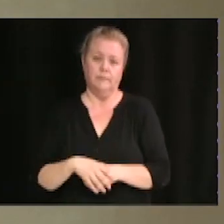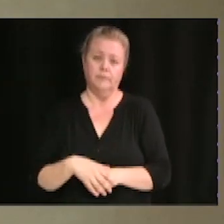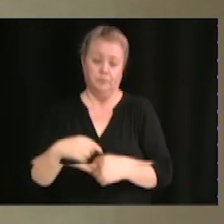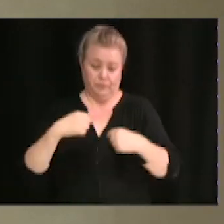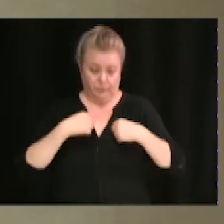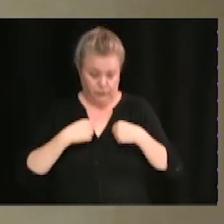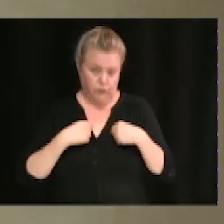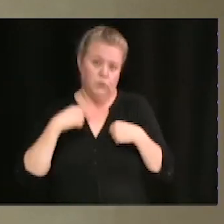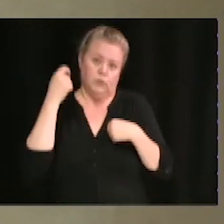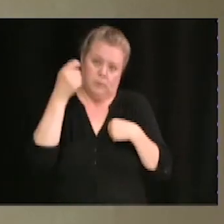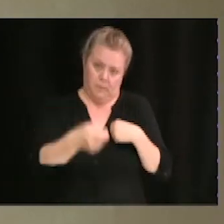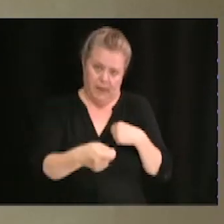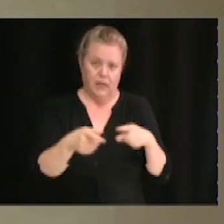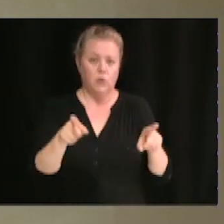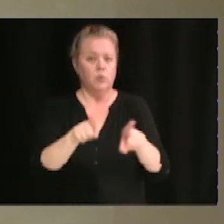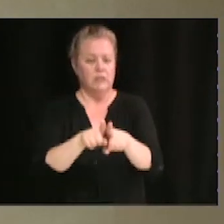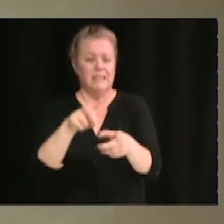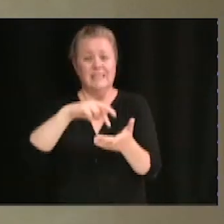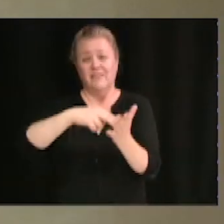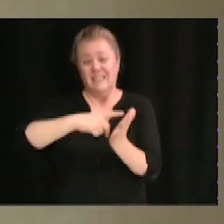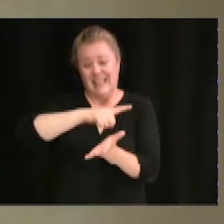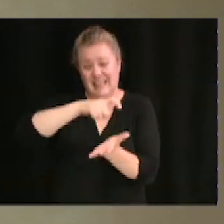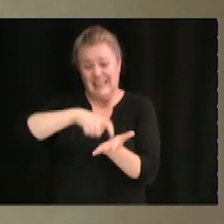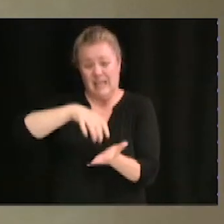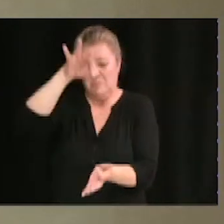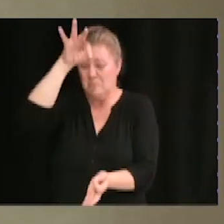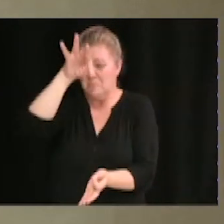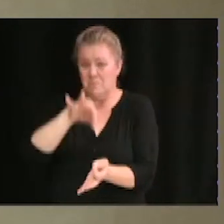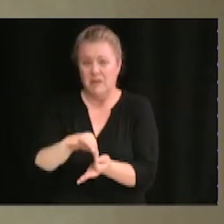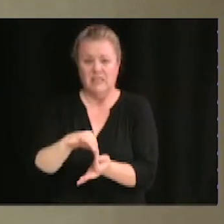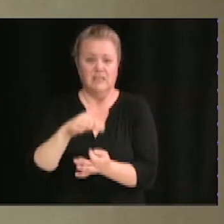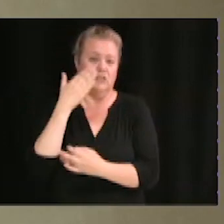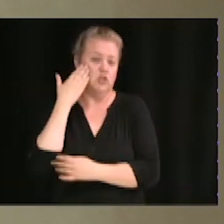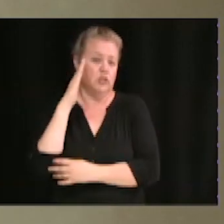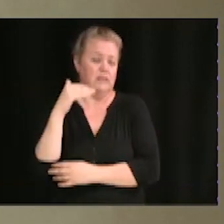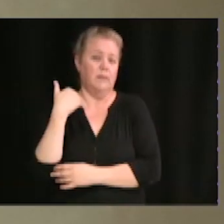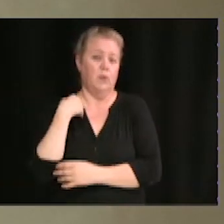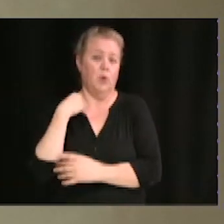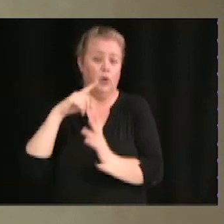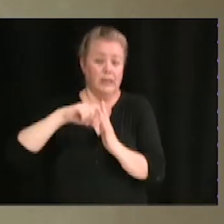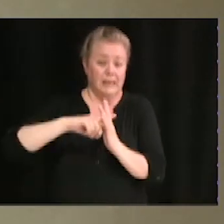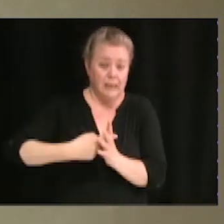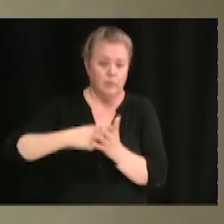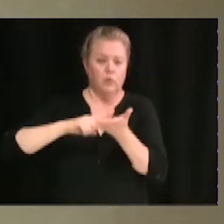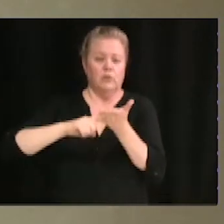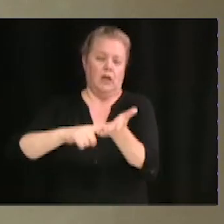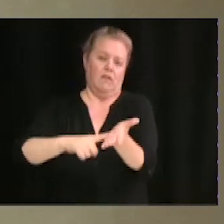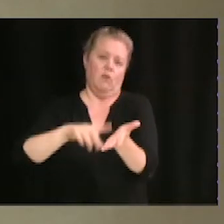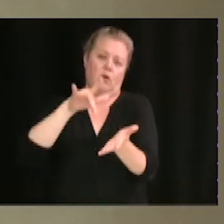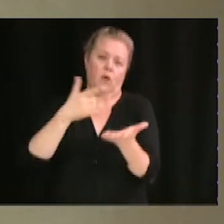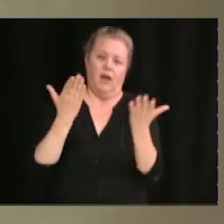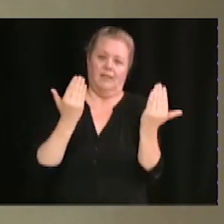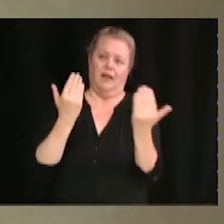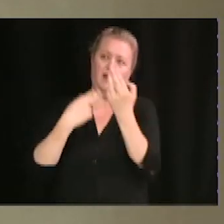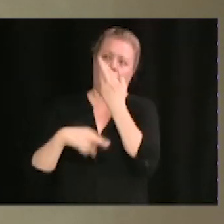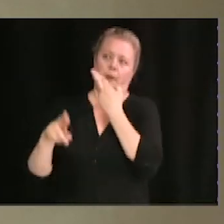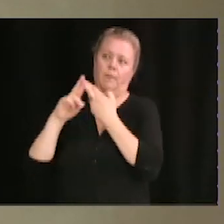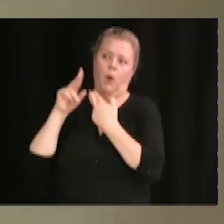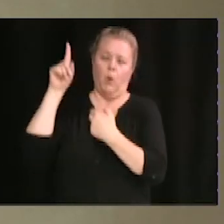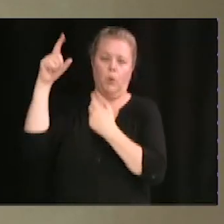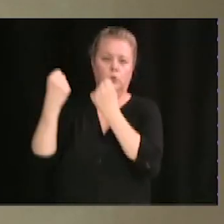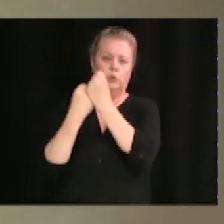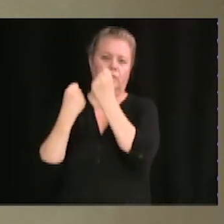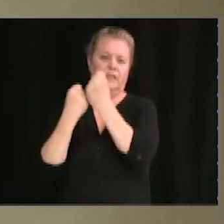une contribution également. Donc, je ne peux pas vous donner une date précise de débuts de travaux puisqu'on attend d'avoir des subventions